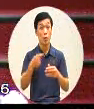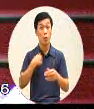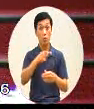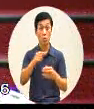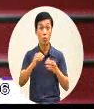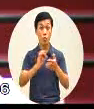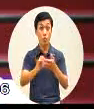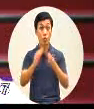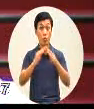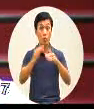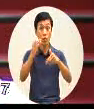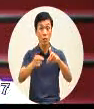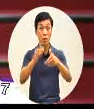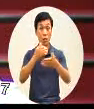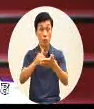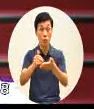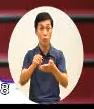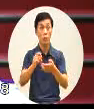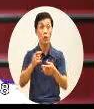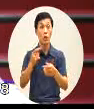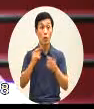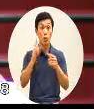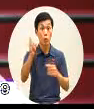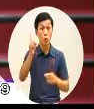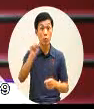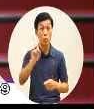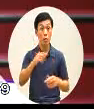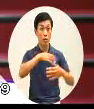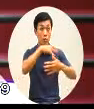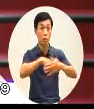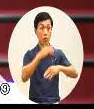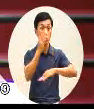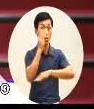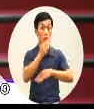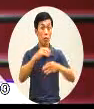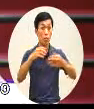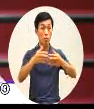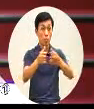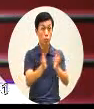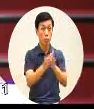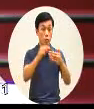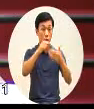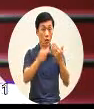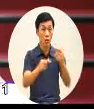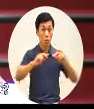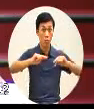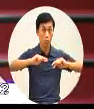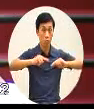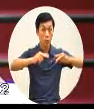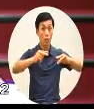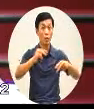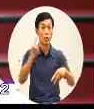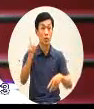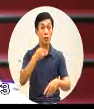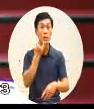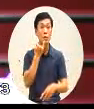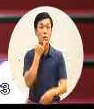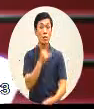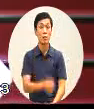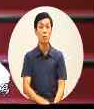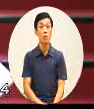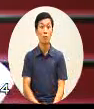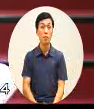呢、啊？除了你要去修改内政部这个条文的，安尼开始，哦，我们的那